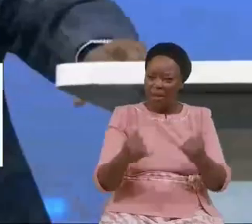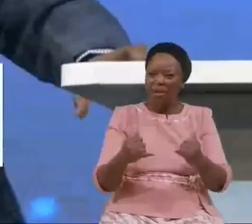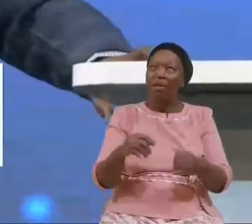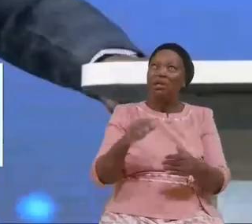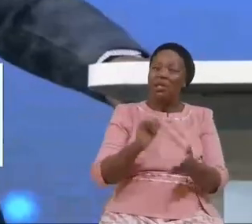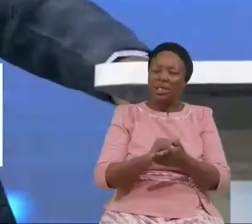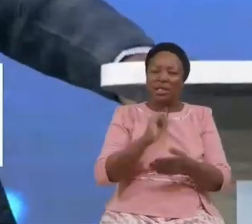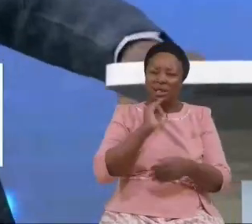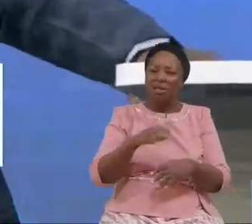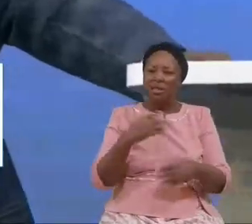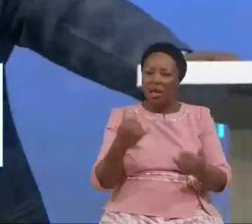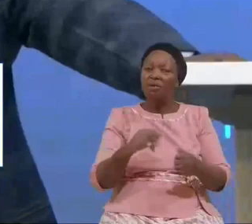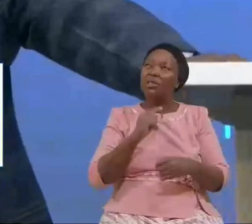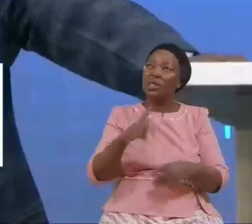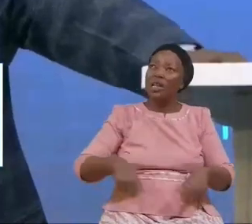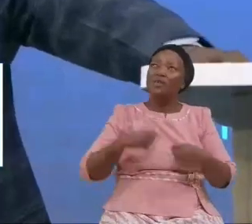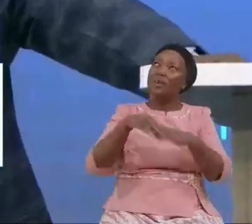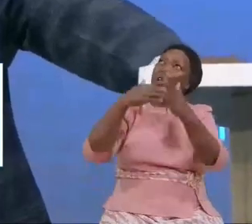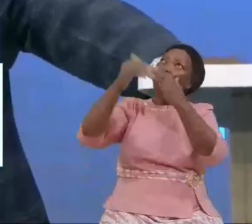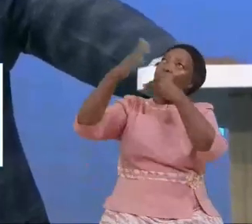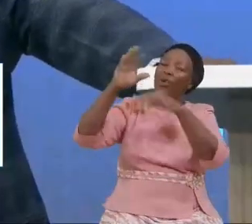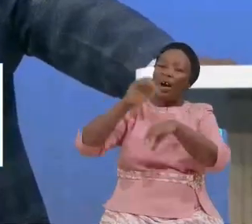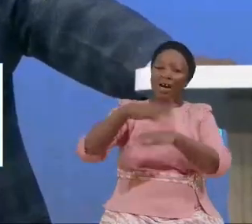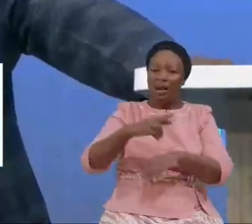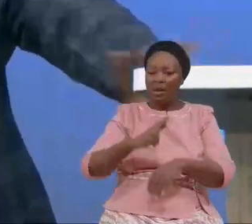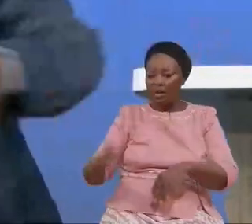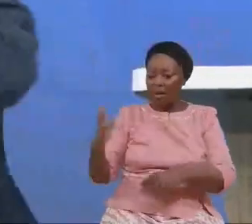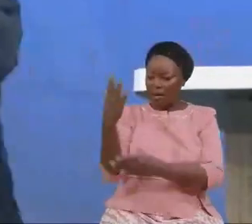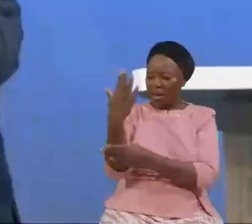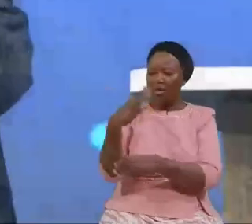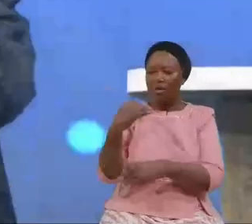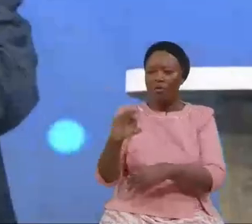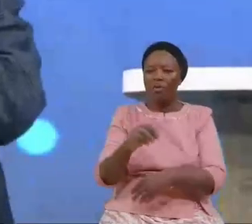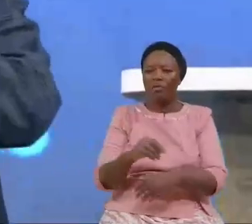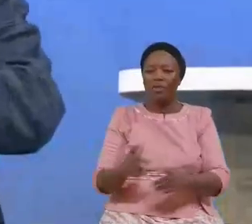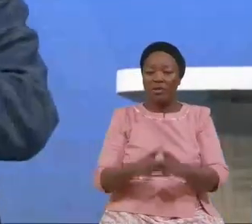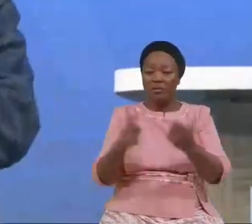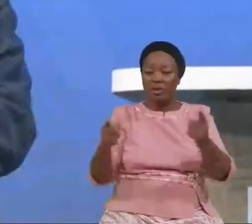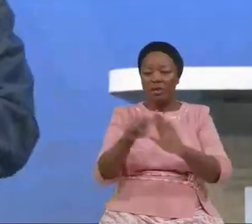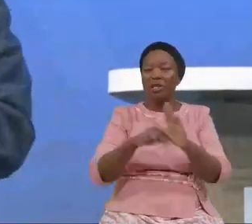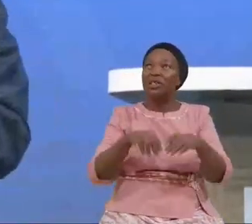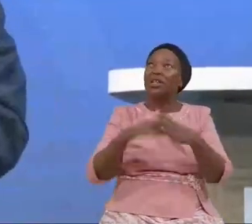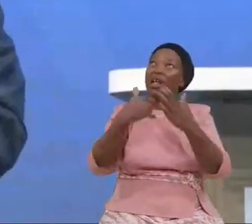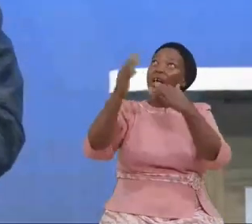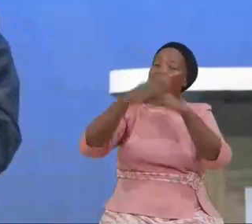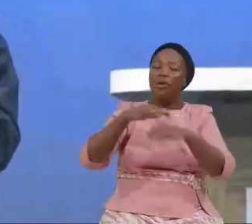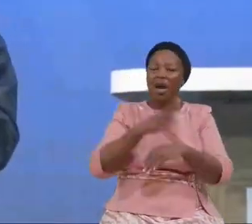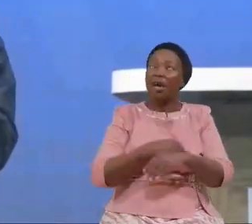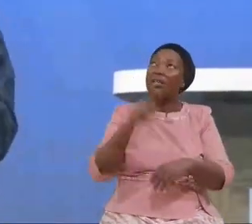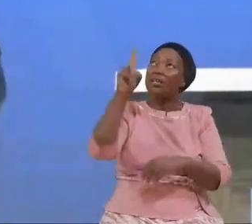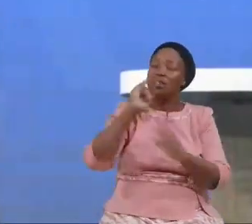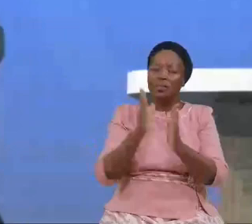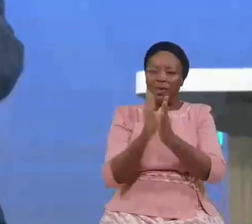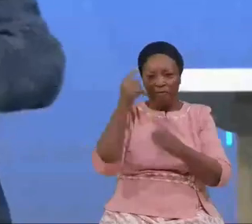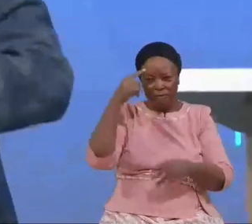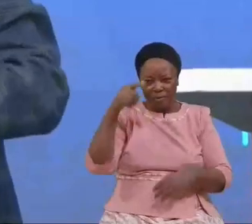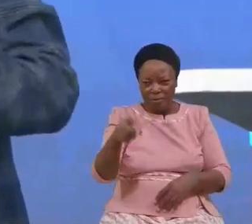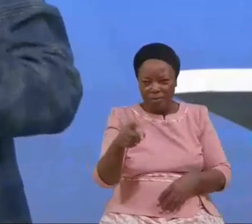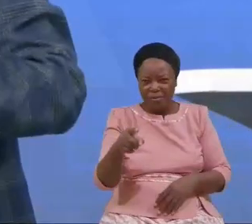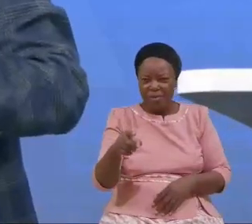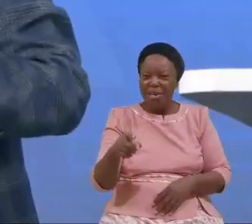il vit en haut à la droite de la majesté d'en haut et pris pour toi